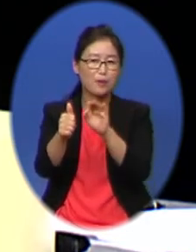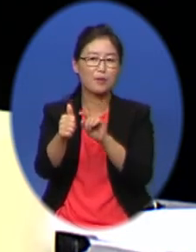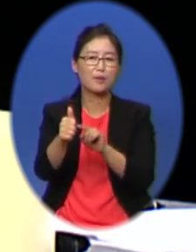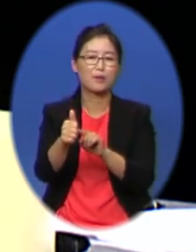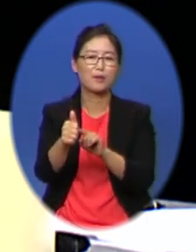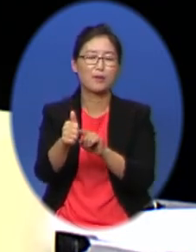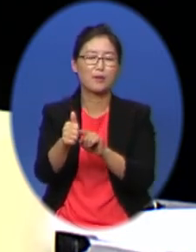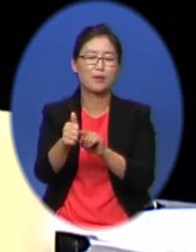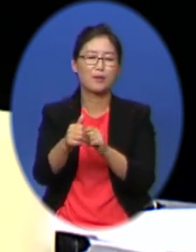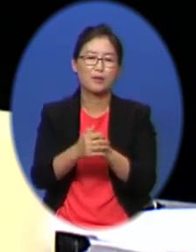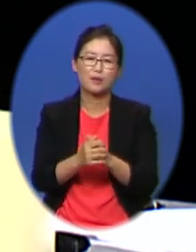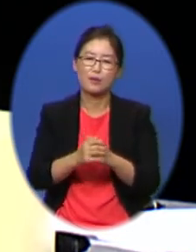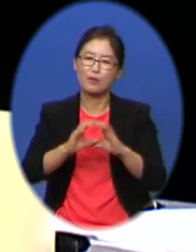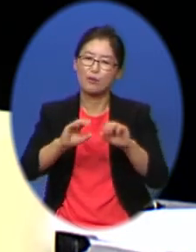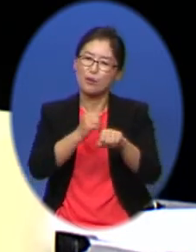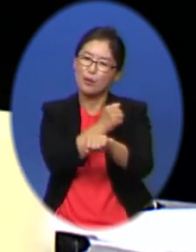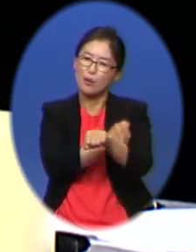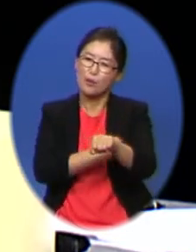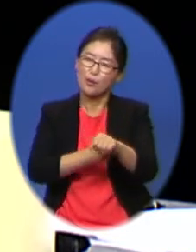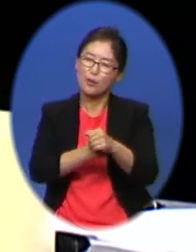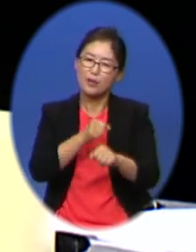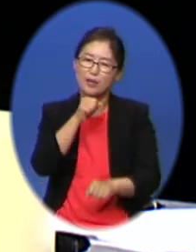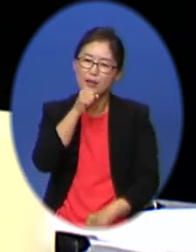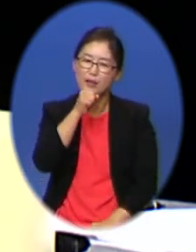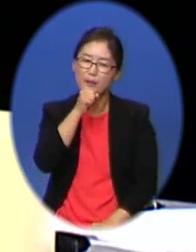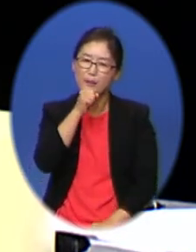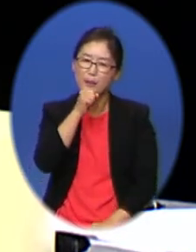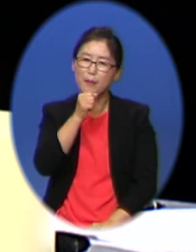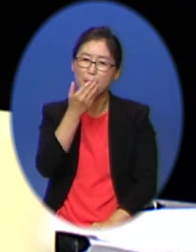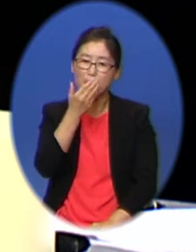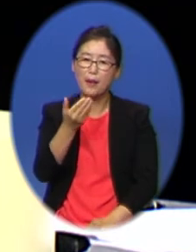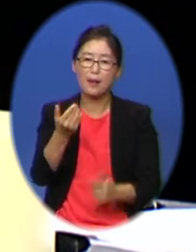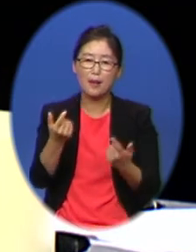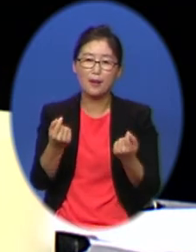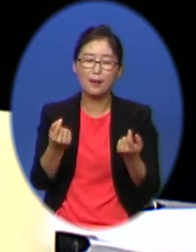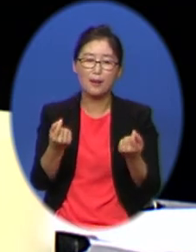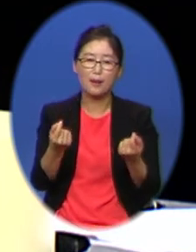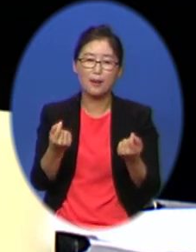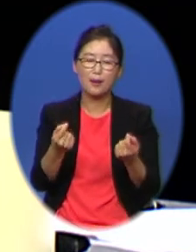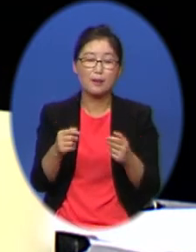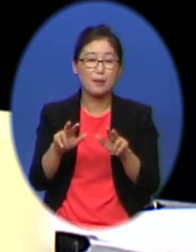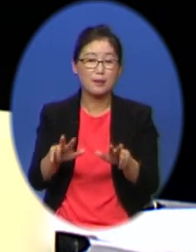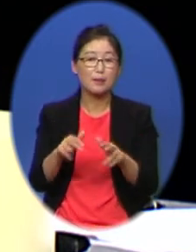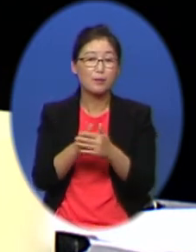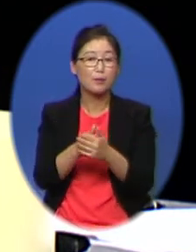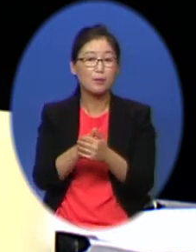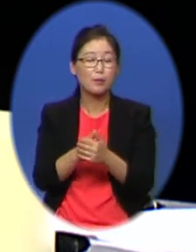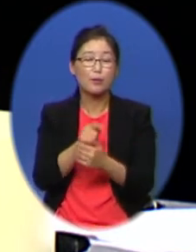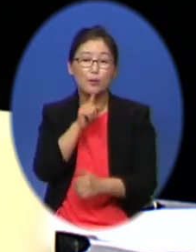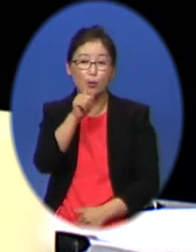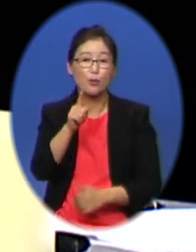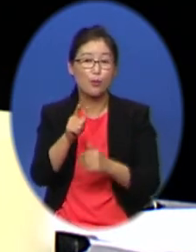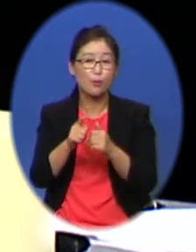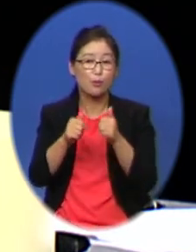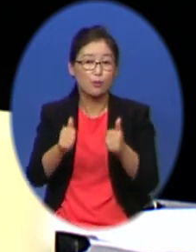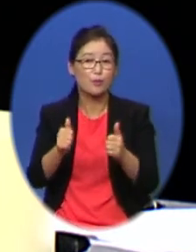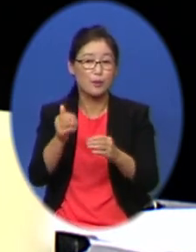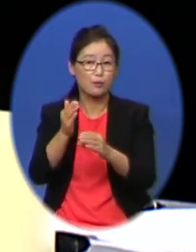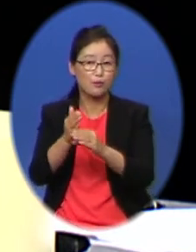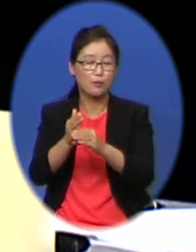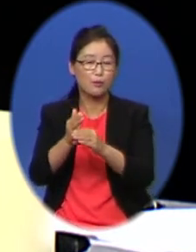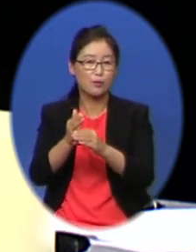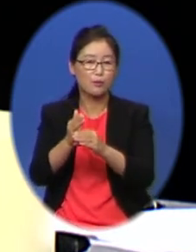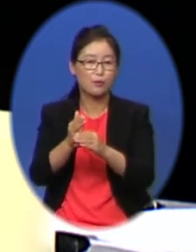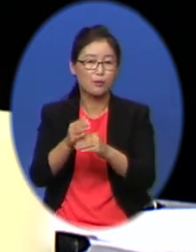국가유공자 등급을 받을 수 있는 상태로 보이는데요. 지금 소송까지 이어진 것으로 봐서는 이런